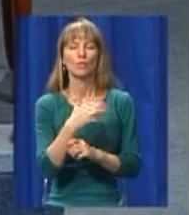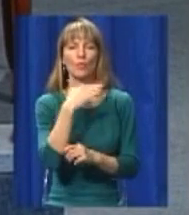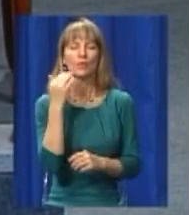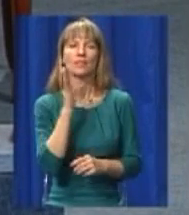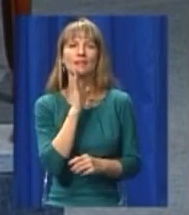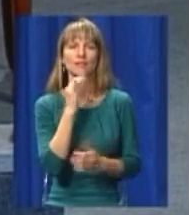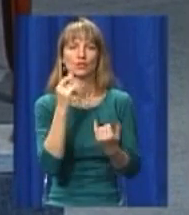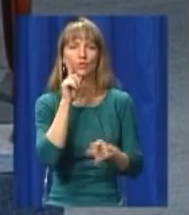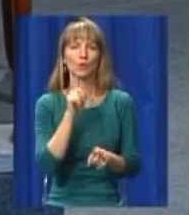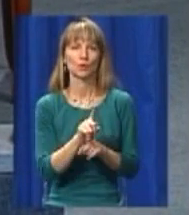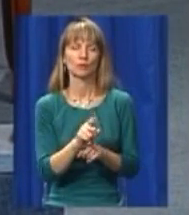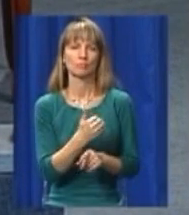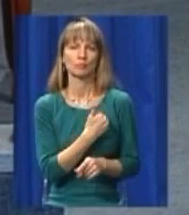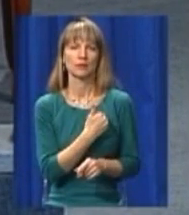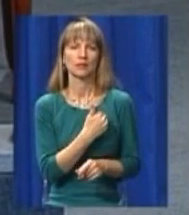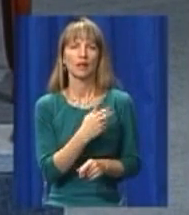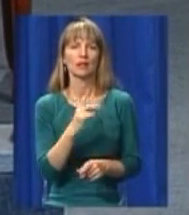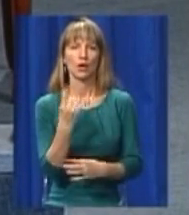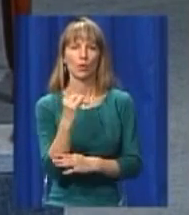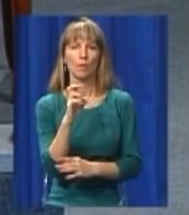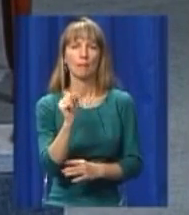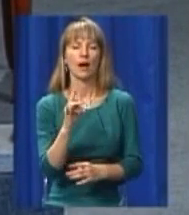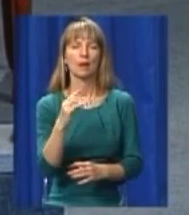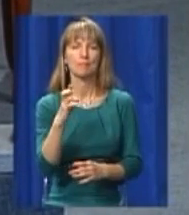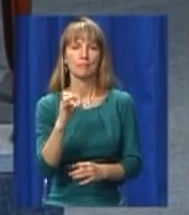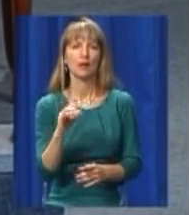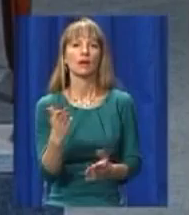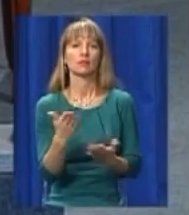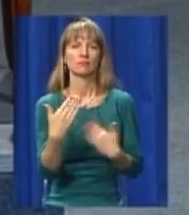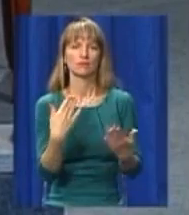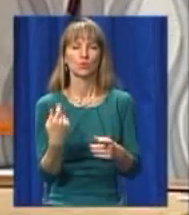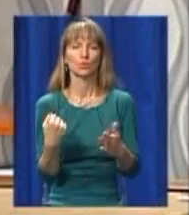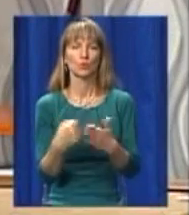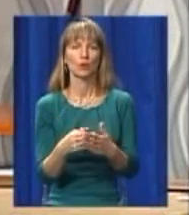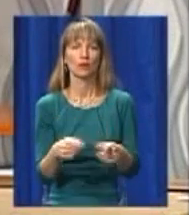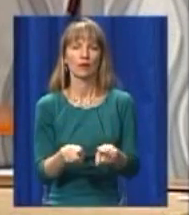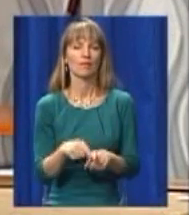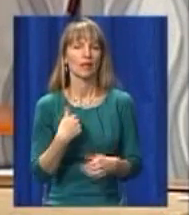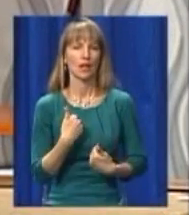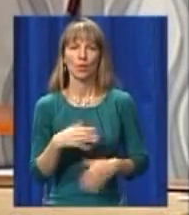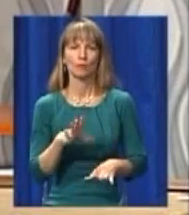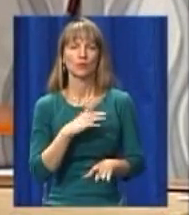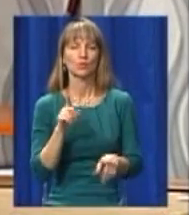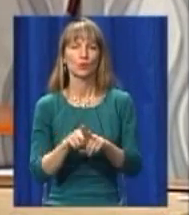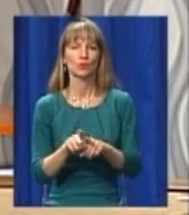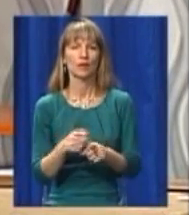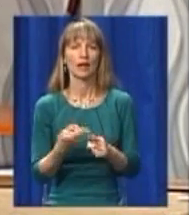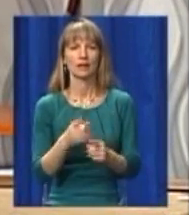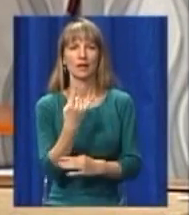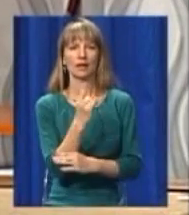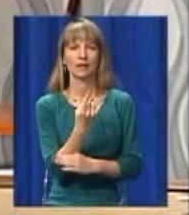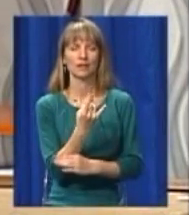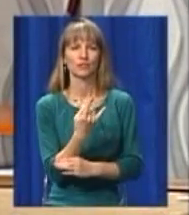дівчат зараз хочуть бути схожими, от, власне, на ляльку Барбі. Як ти взагалі ставишся до такого? Я не хочу бути схожою, тому що це